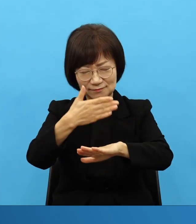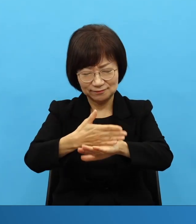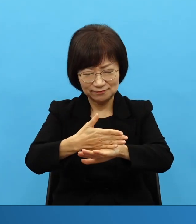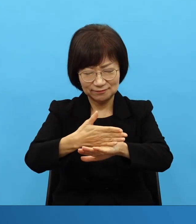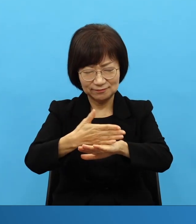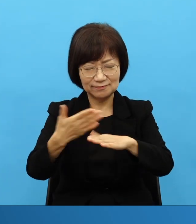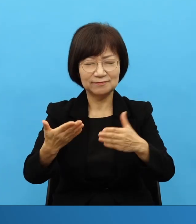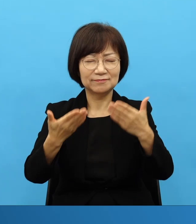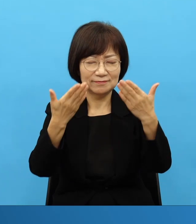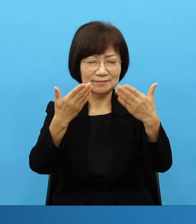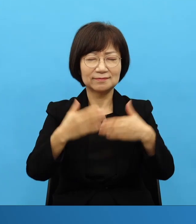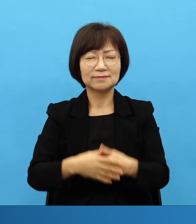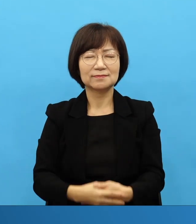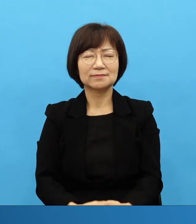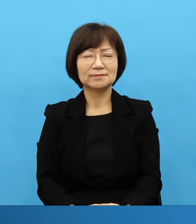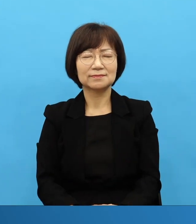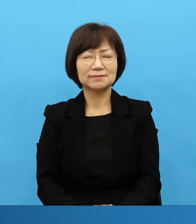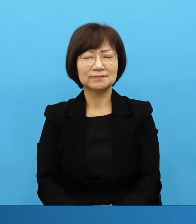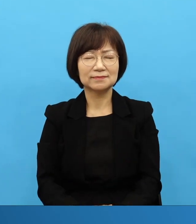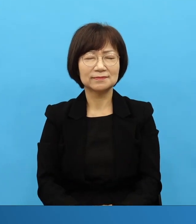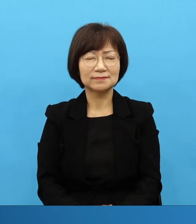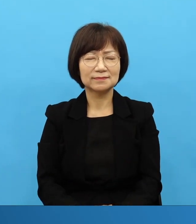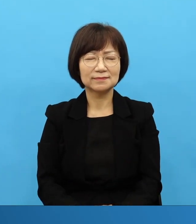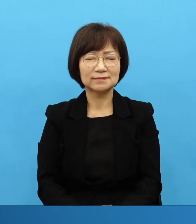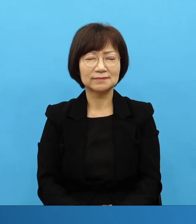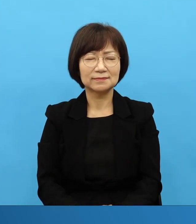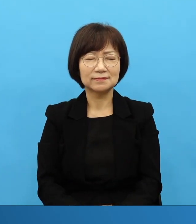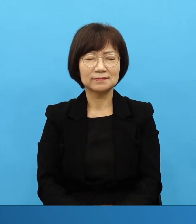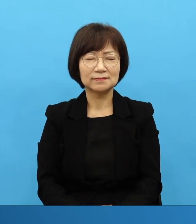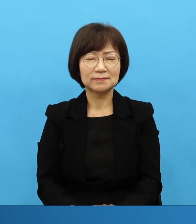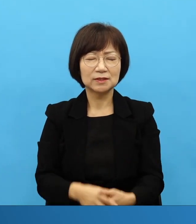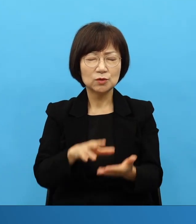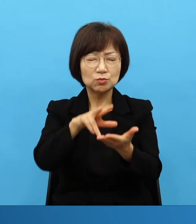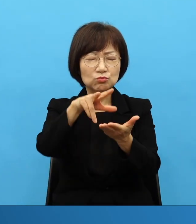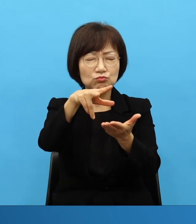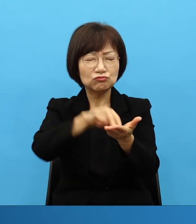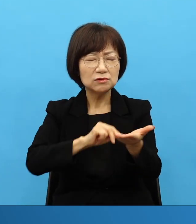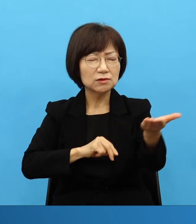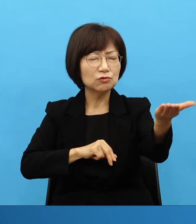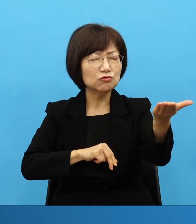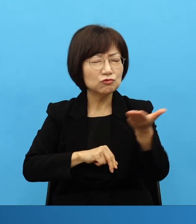to be able to wait for the greater blessings that you've prepared. 문제를